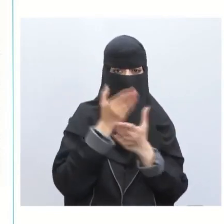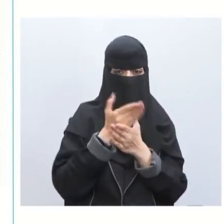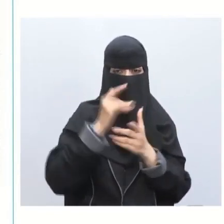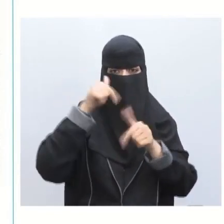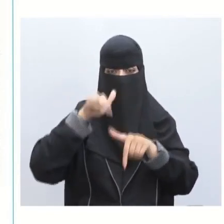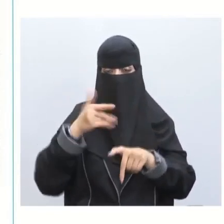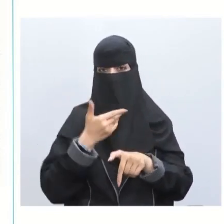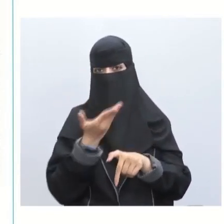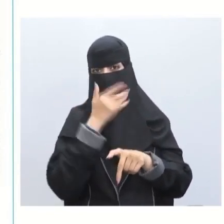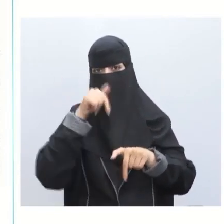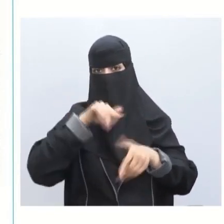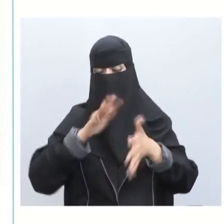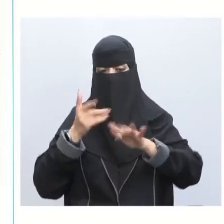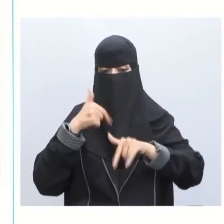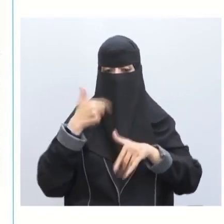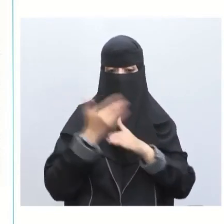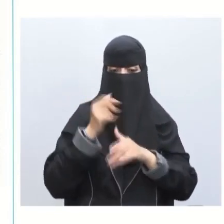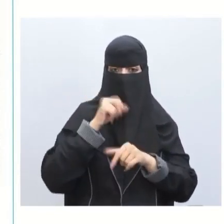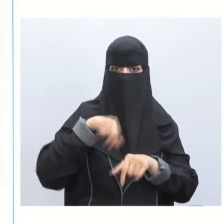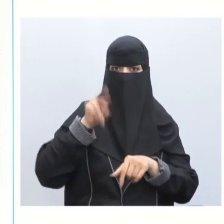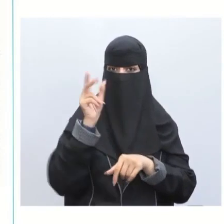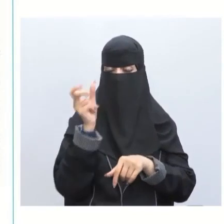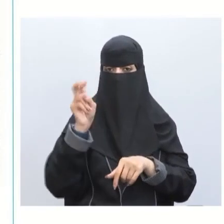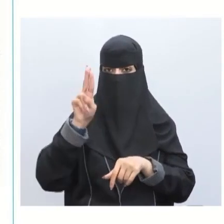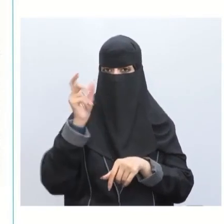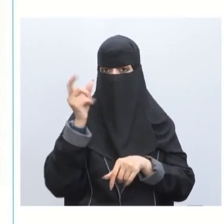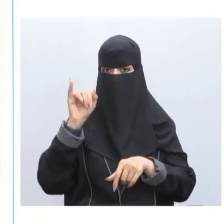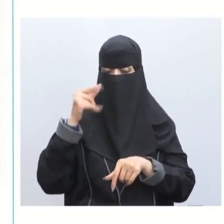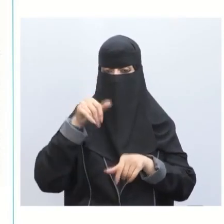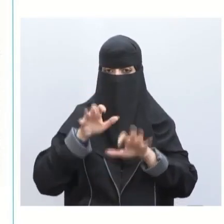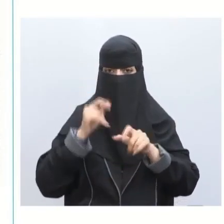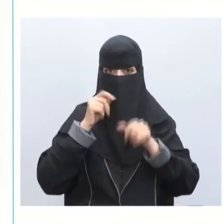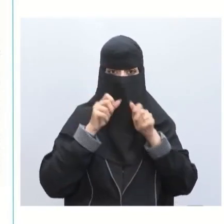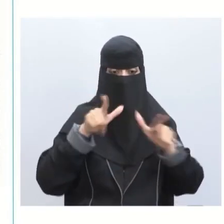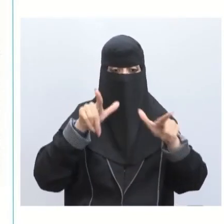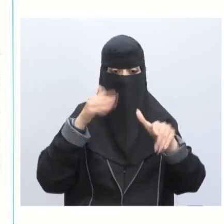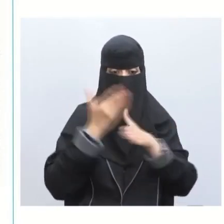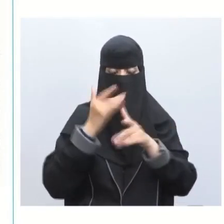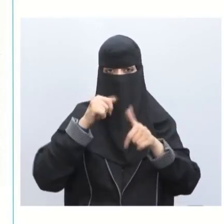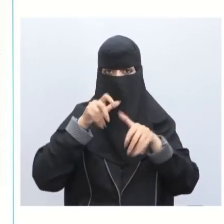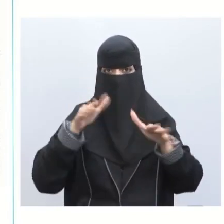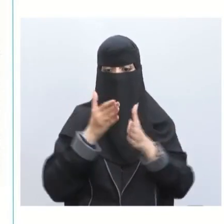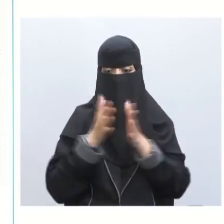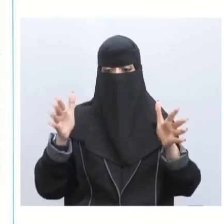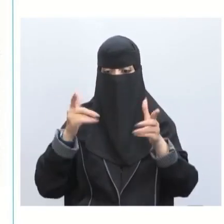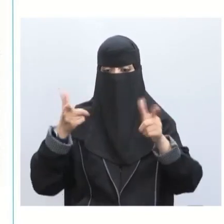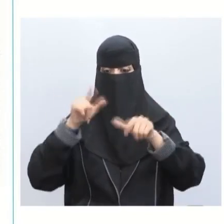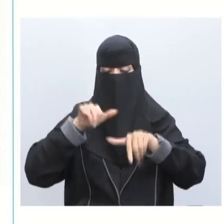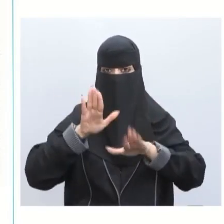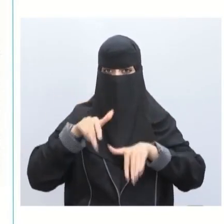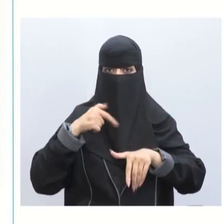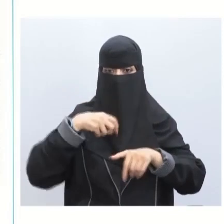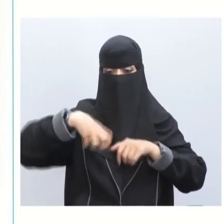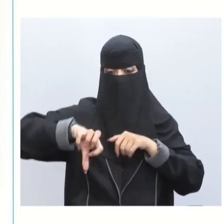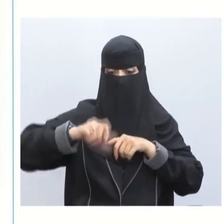والاثار التي يسببها التنمر الالكتروني وبسبب انتشاره على نطاق واسع اصبح